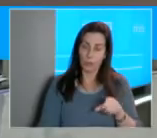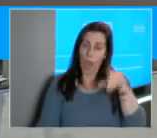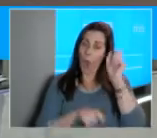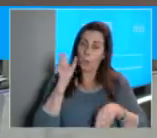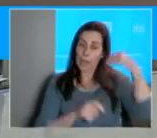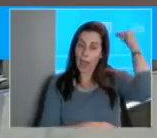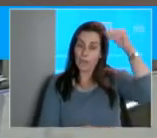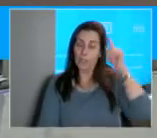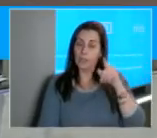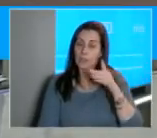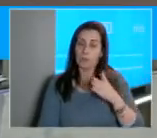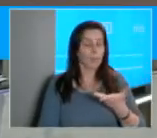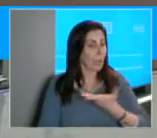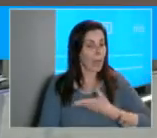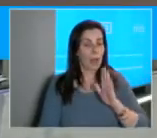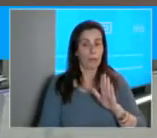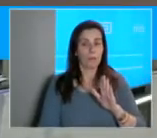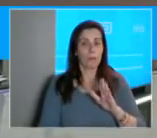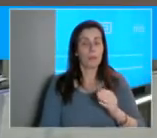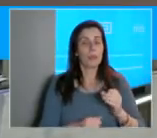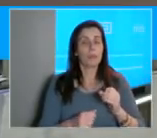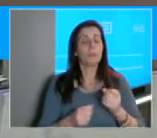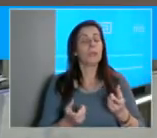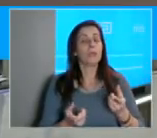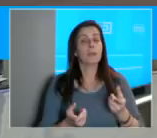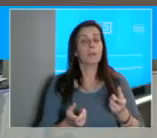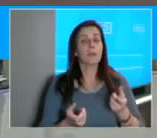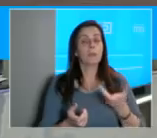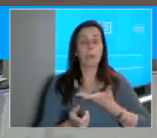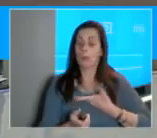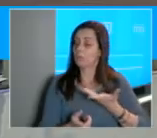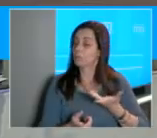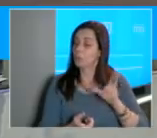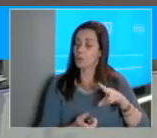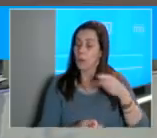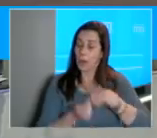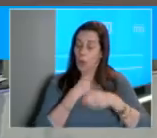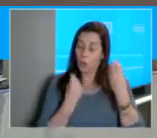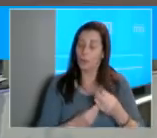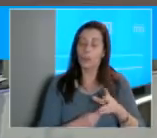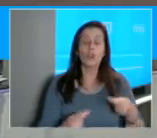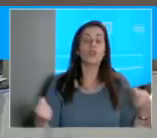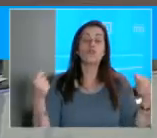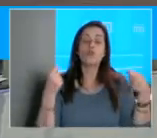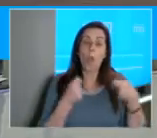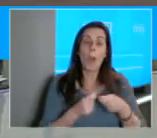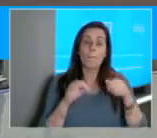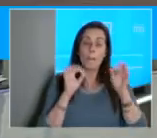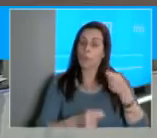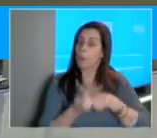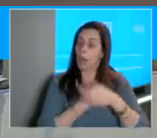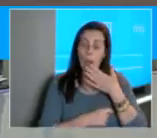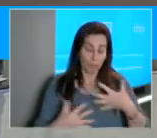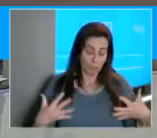האוכלוסייה הפלסטינית נהנית מתשתית מתקדמת, נהנית מכלכלה טובה יותר, היא קשורה וכרוכה לחלוטין